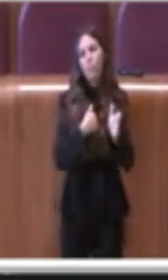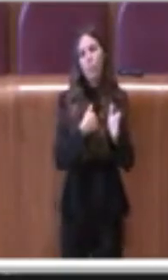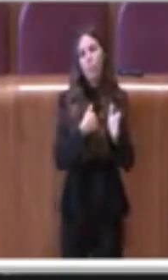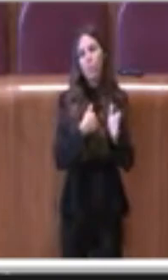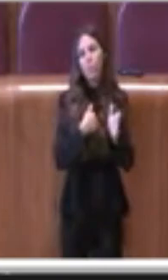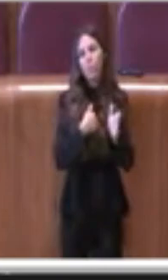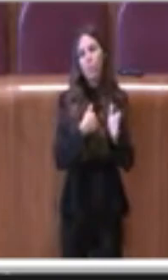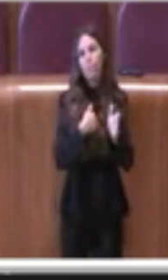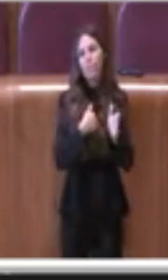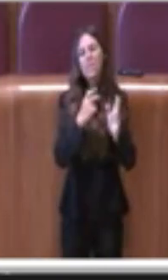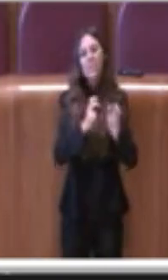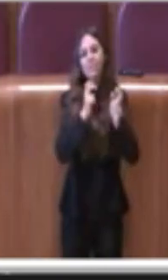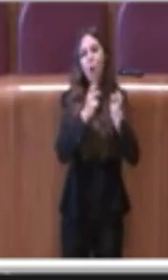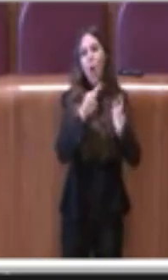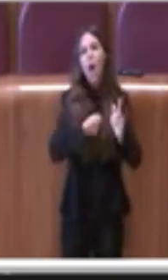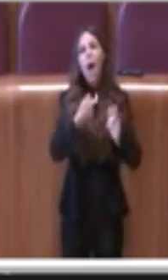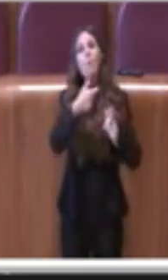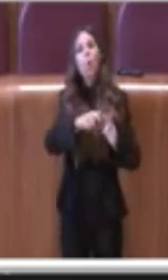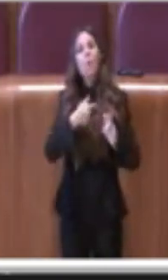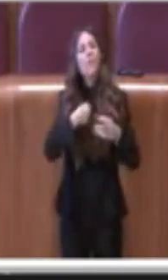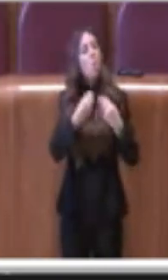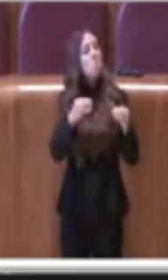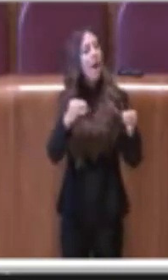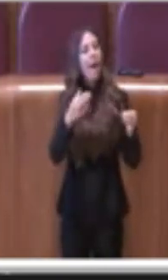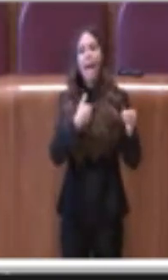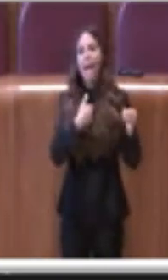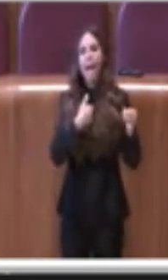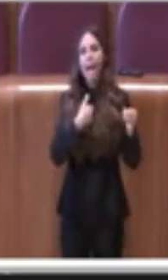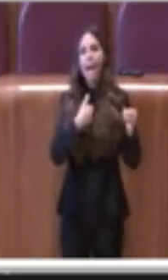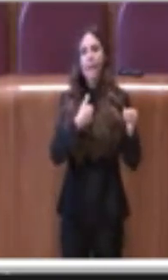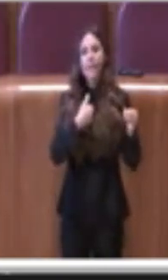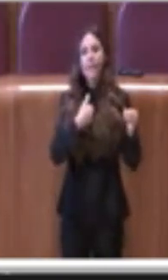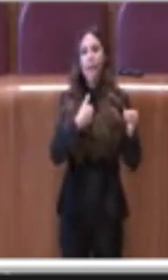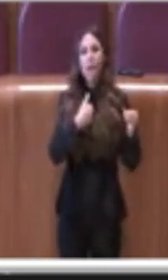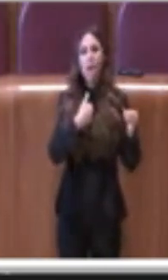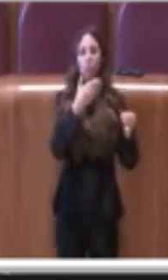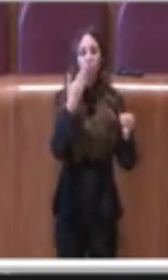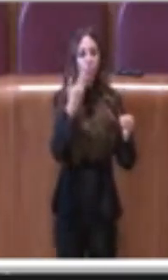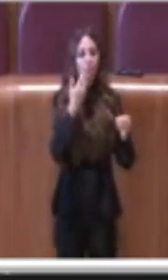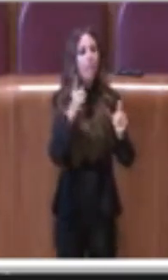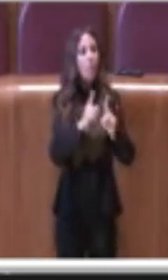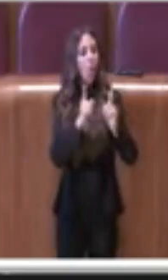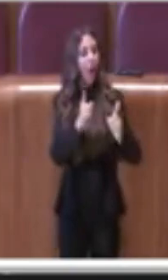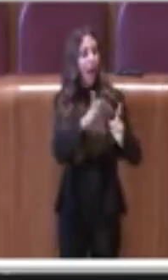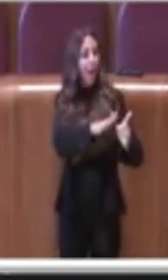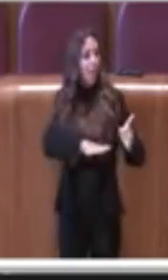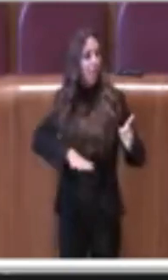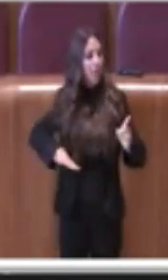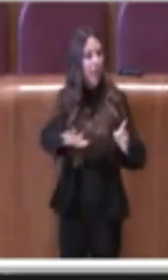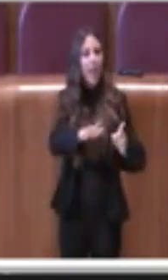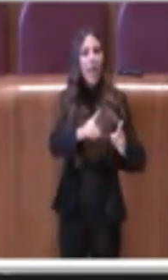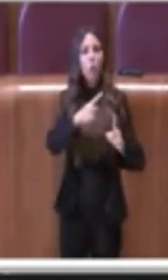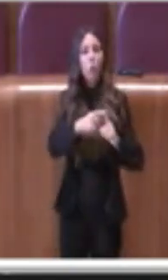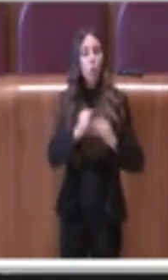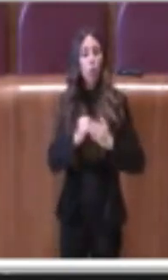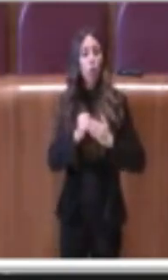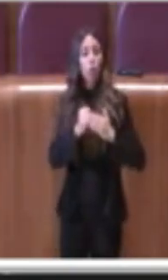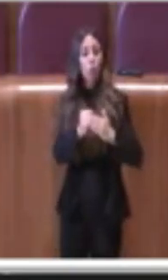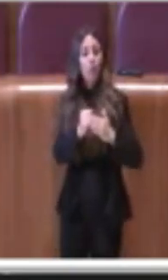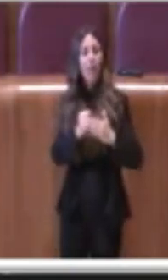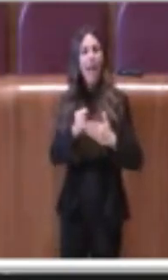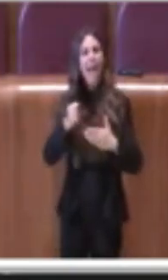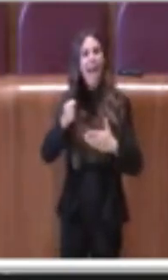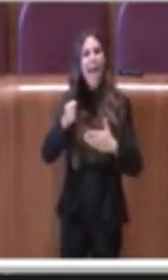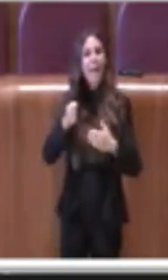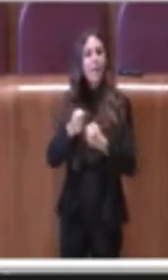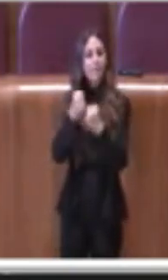strumenti conoscitivi proprio della materia sull'ambiente, sulla sostenibilità, sull'impatto ambientale e